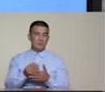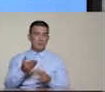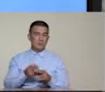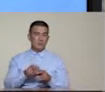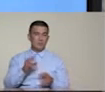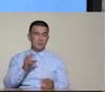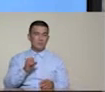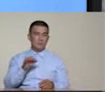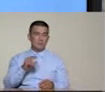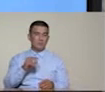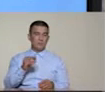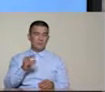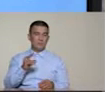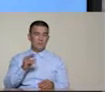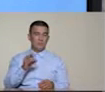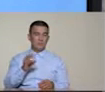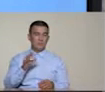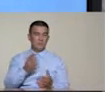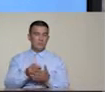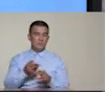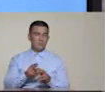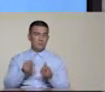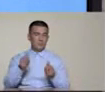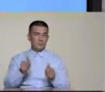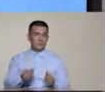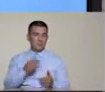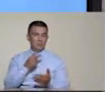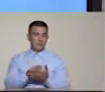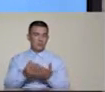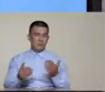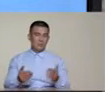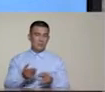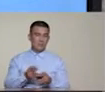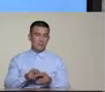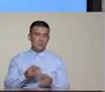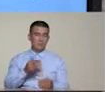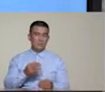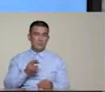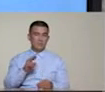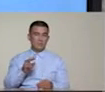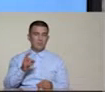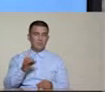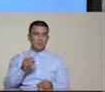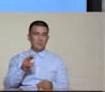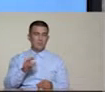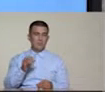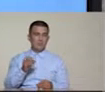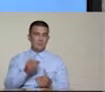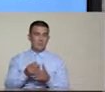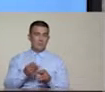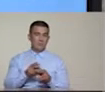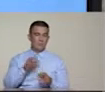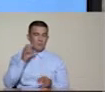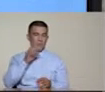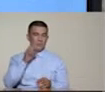G'ulomovlarning xizmatlari katta bo'ldi. Mana tasvirda ko'rib turganingiz Yahyo G'ulomov aynan o'zbek